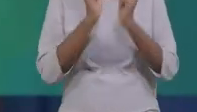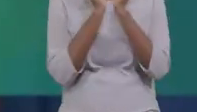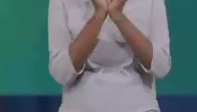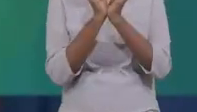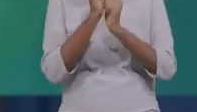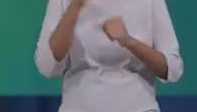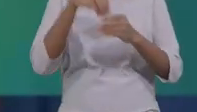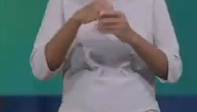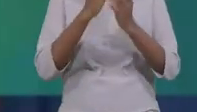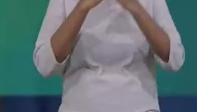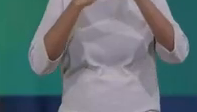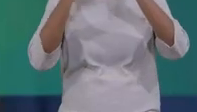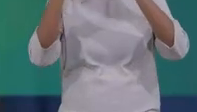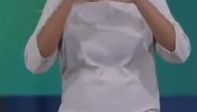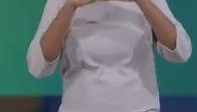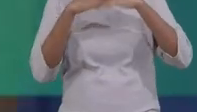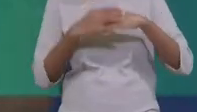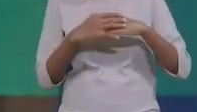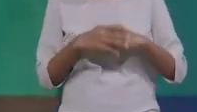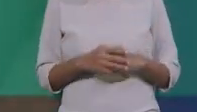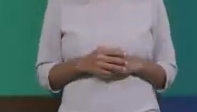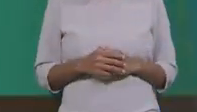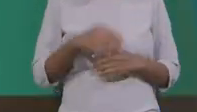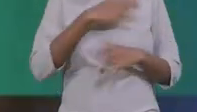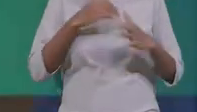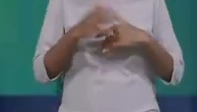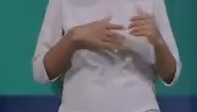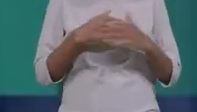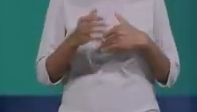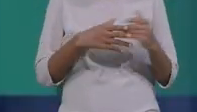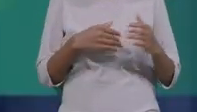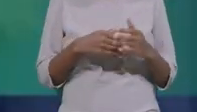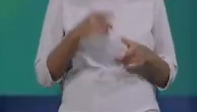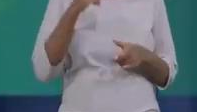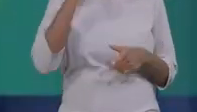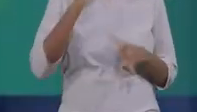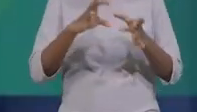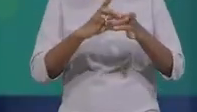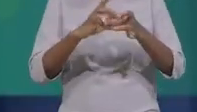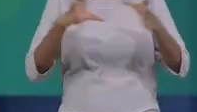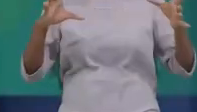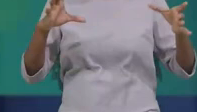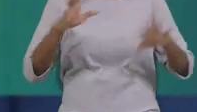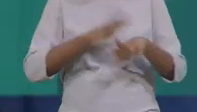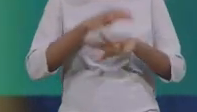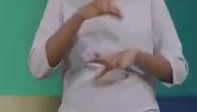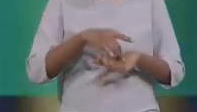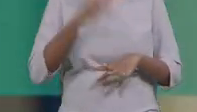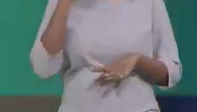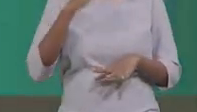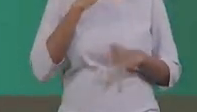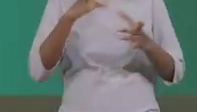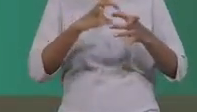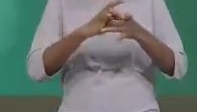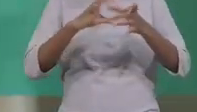Ce que tu liras sur la terre sera lié dans les cieux. Et tout ce que tu délieras